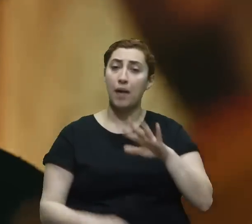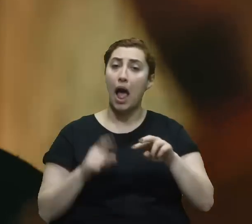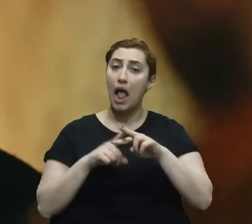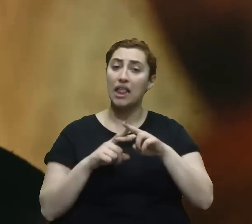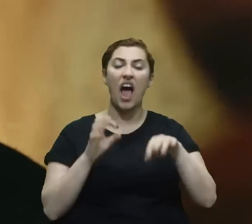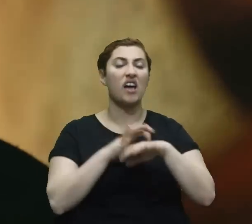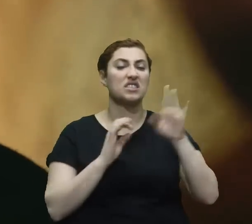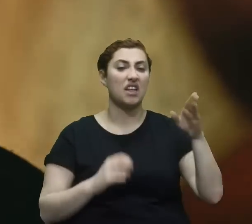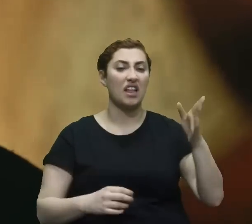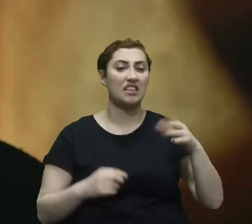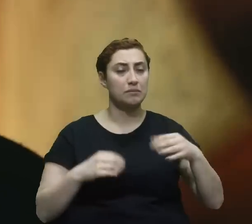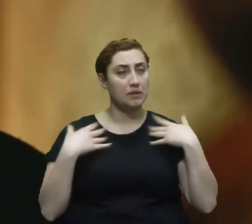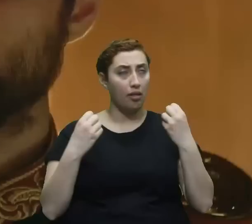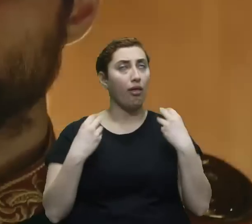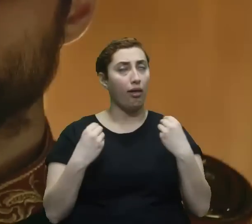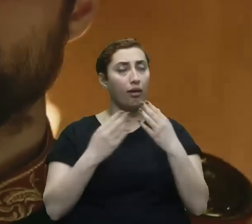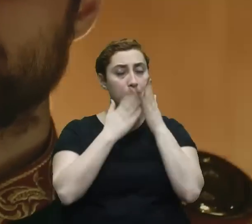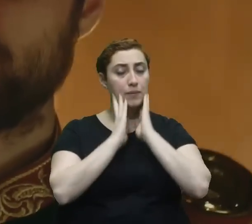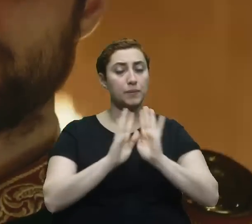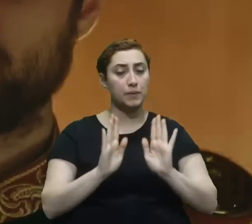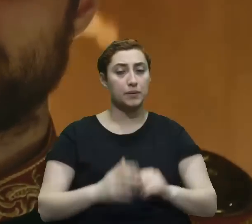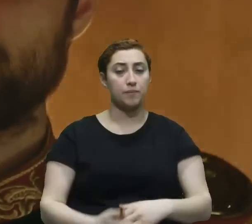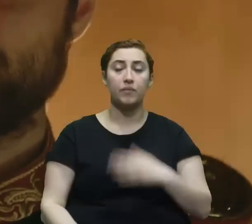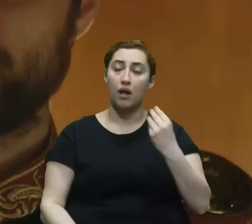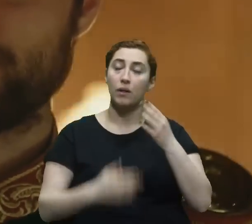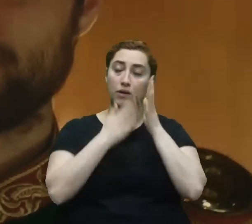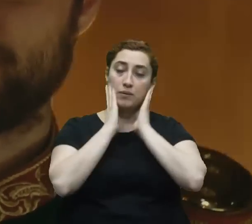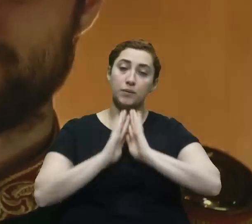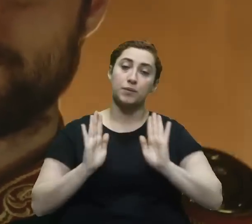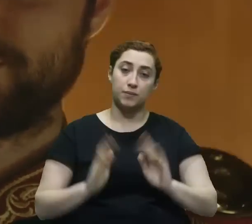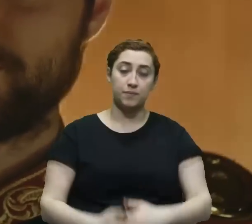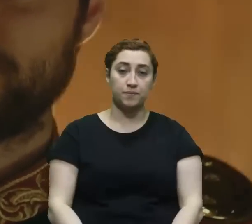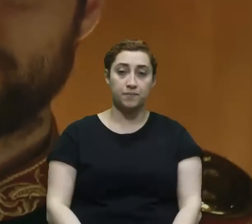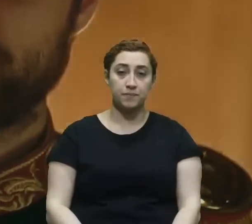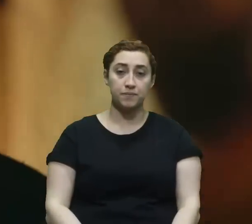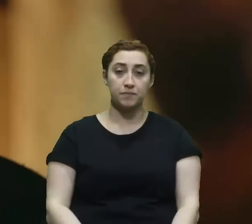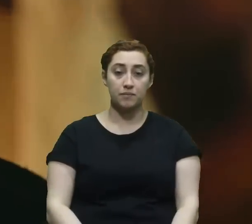Ali? Hastanede. Durumu iyi şükür. Allah şükürler olsun.